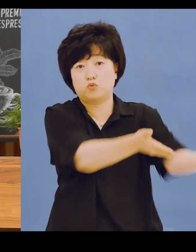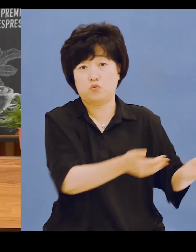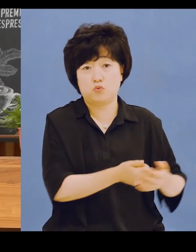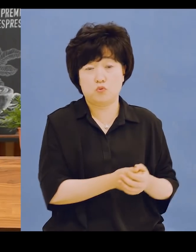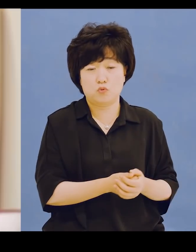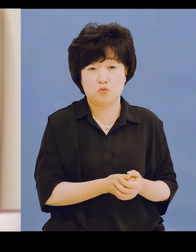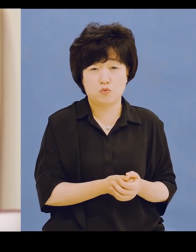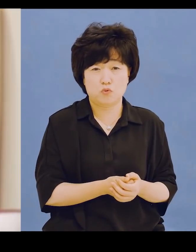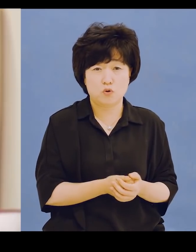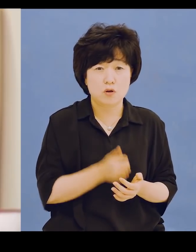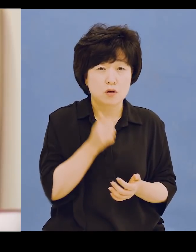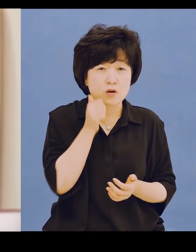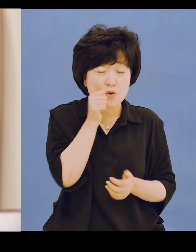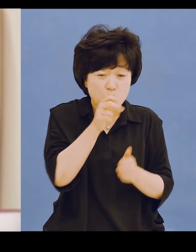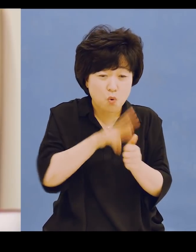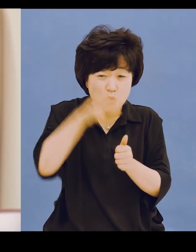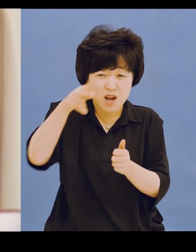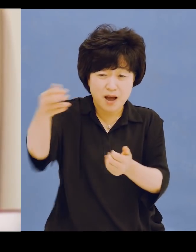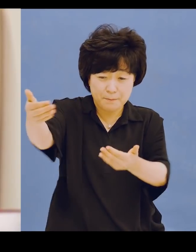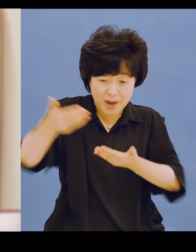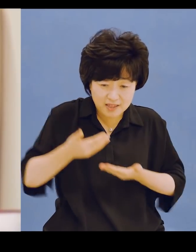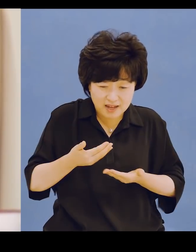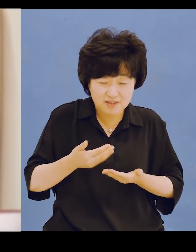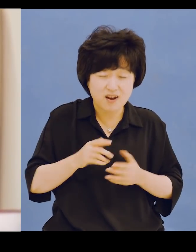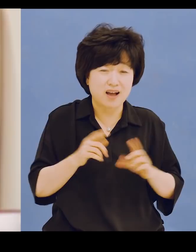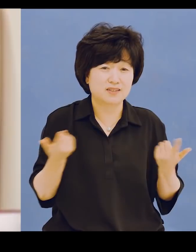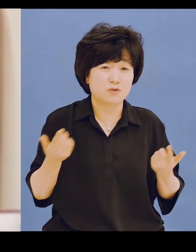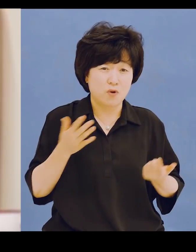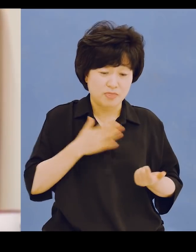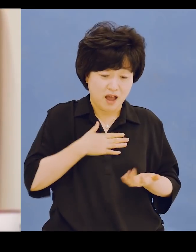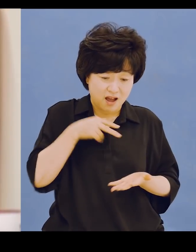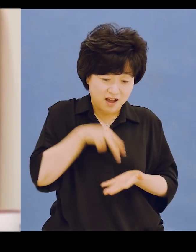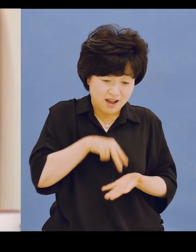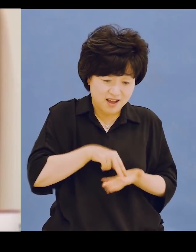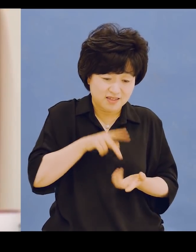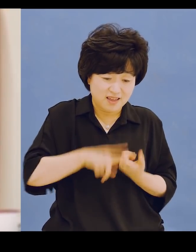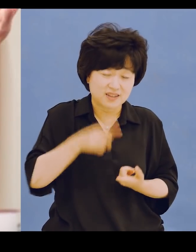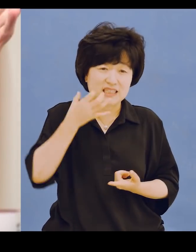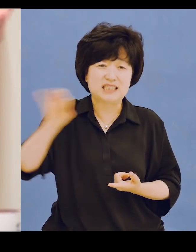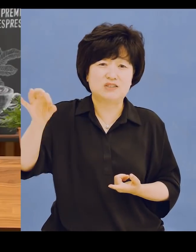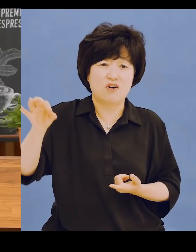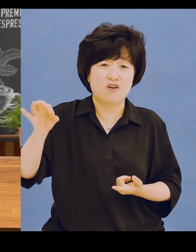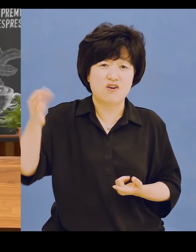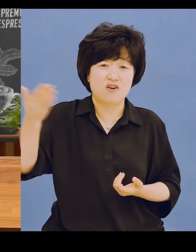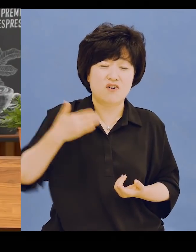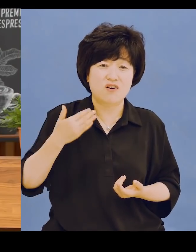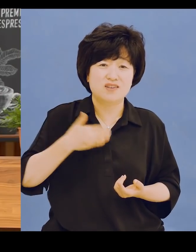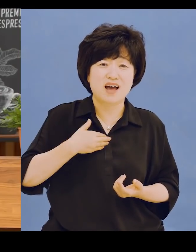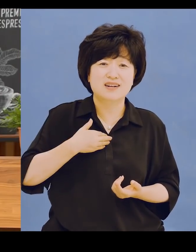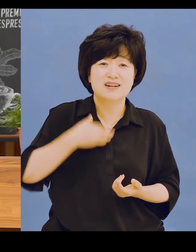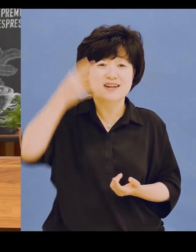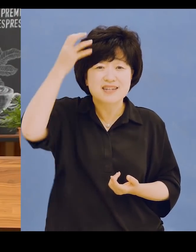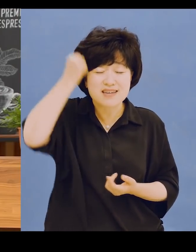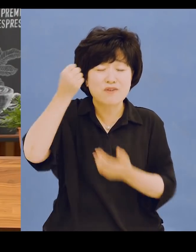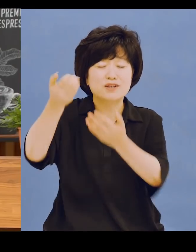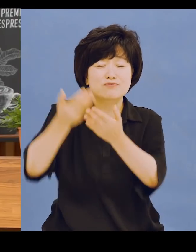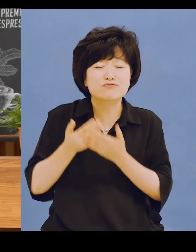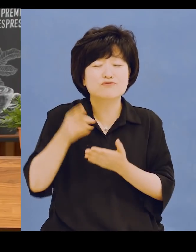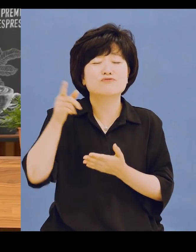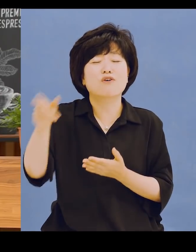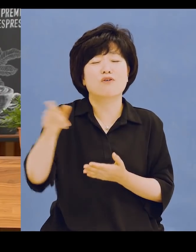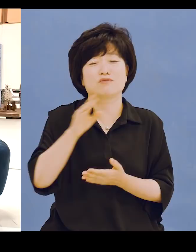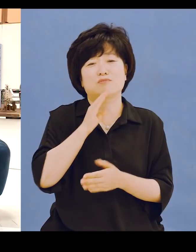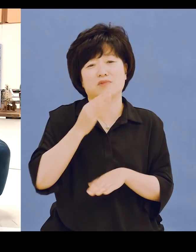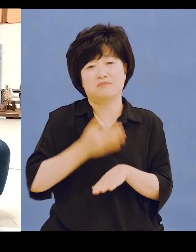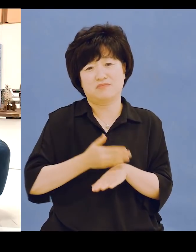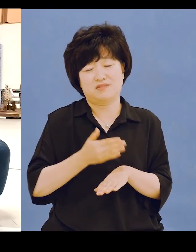그 펩시콜라를 받아서가 아니라 네. 확인된 그럼요, 그럼요. 인정. 그런 나를 나를 기억하고 있다는 있다는 예, 거. 그럼요. 그건요 경험해보지